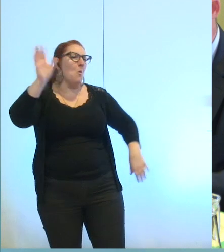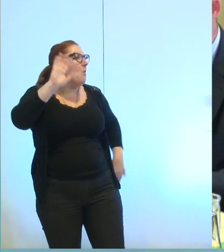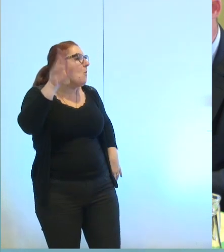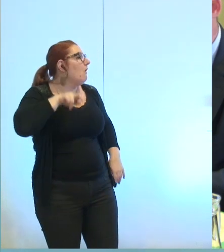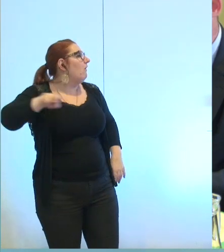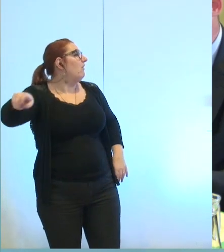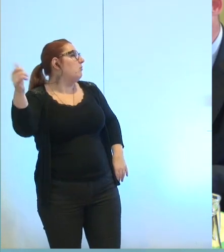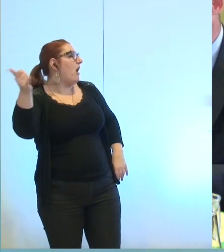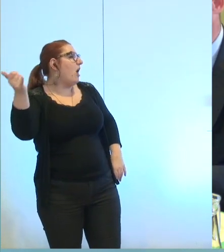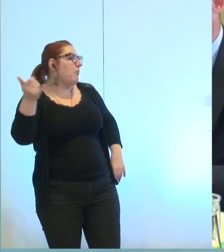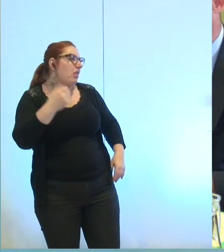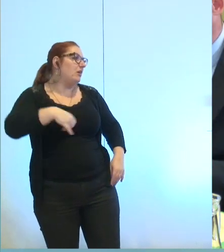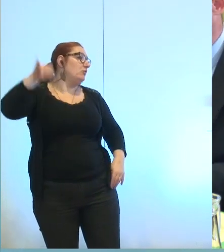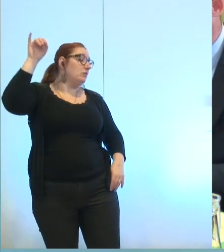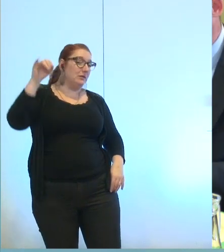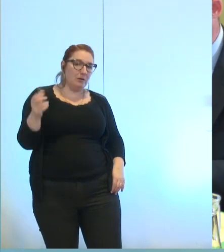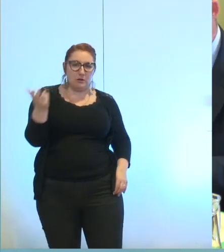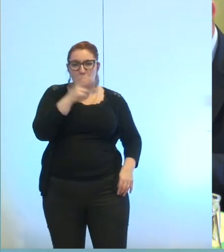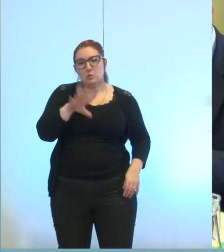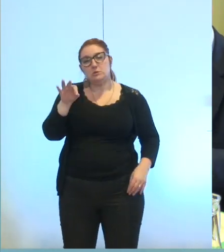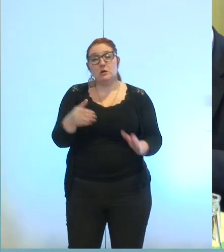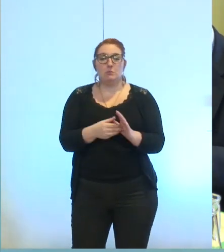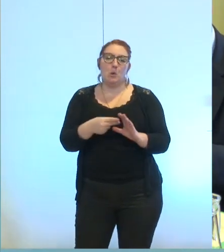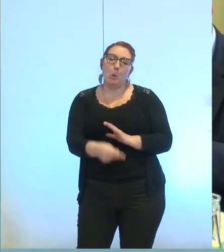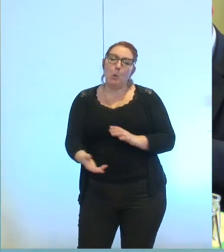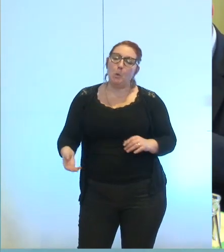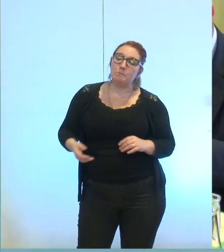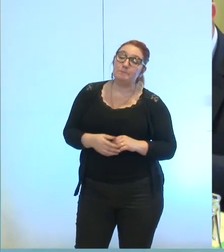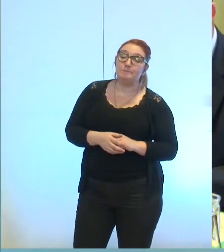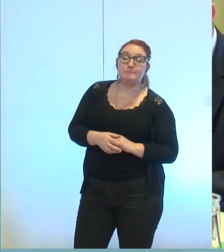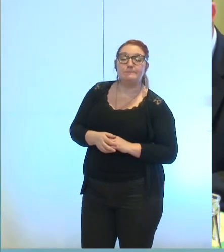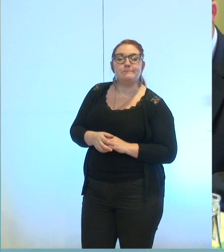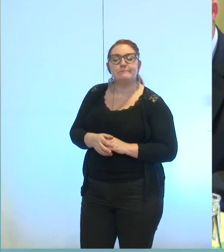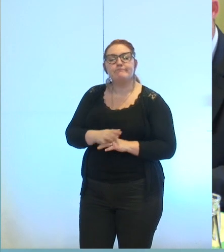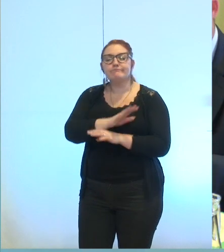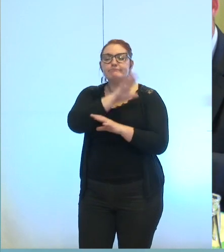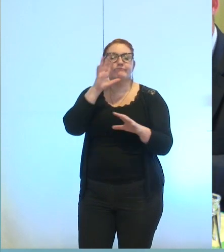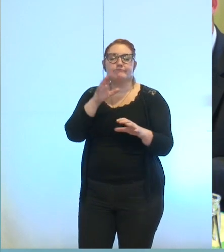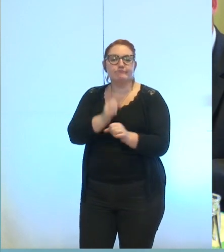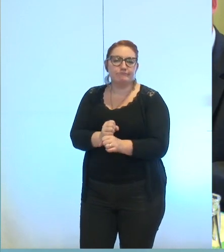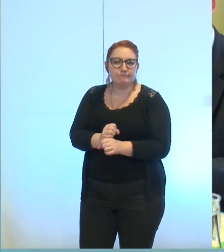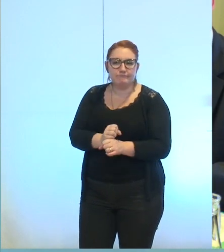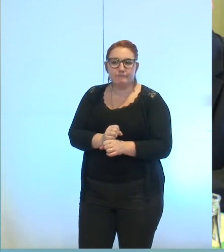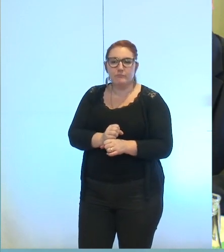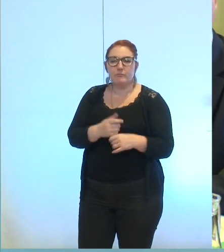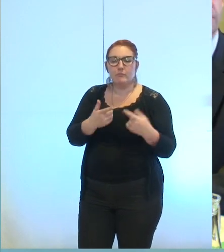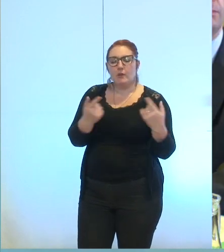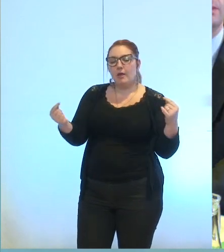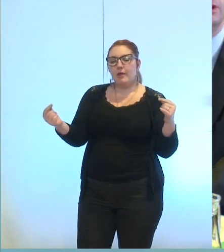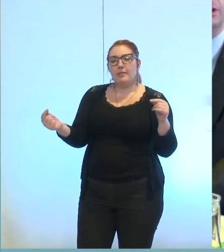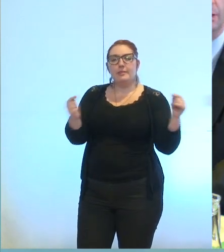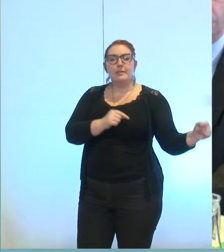servait à rien 350000 € bref je vais pas allonger le